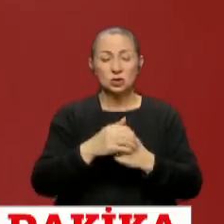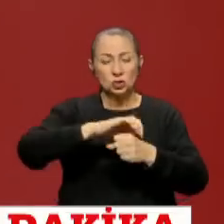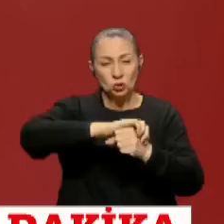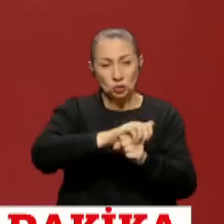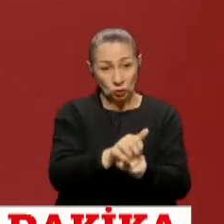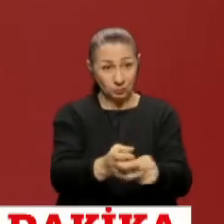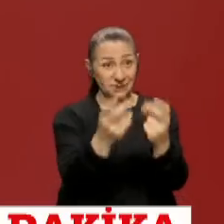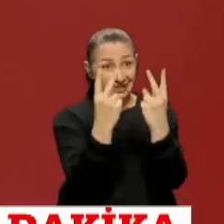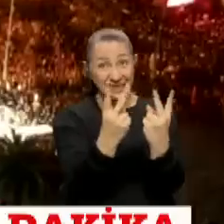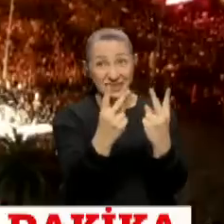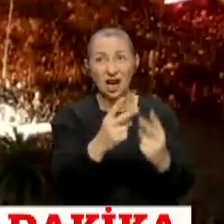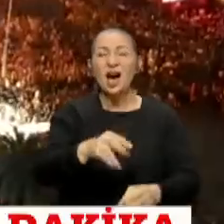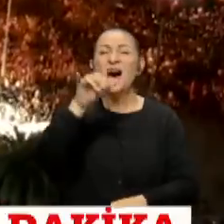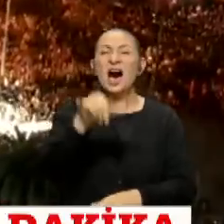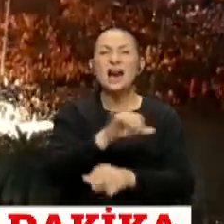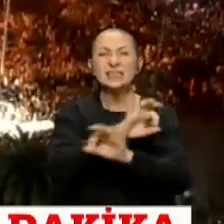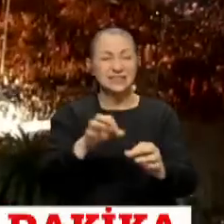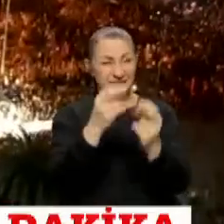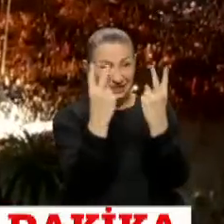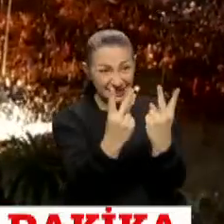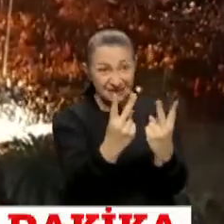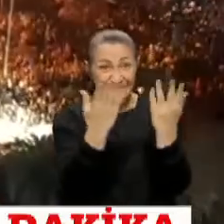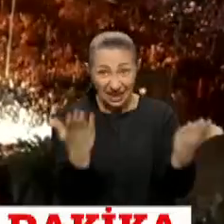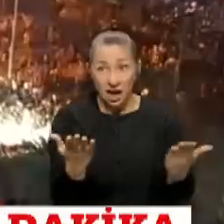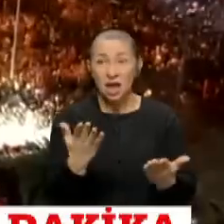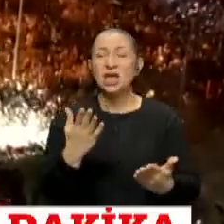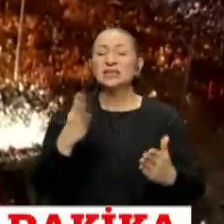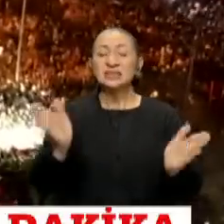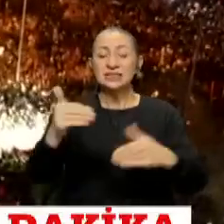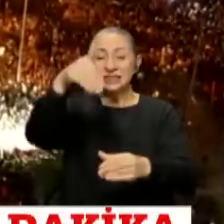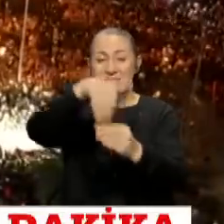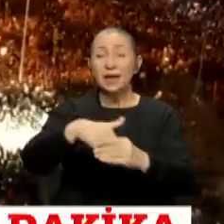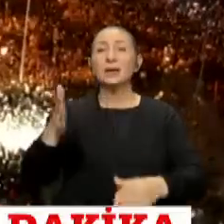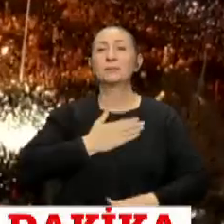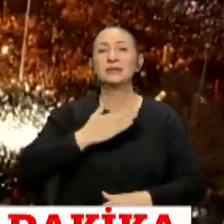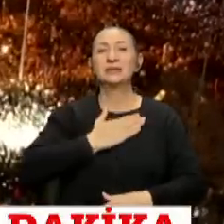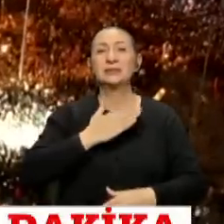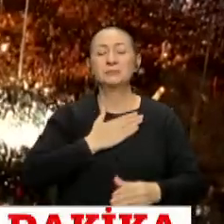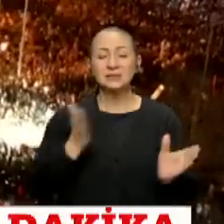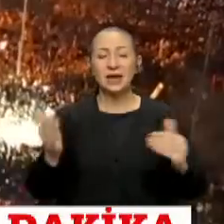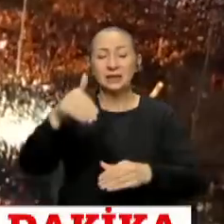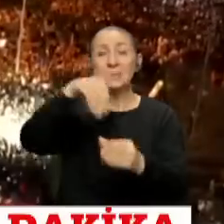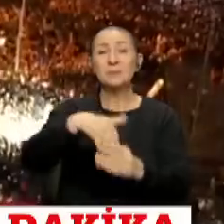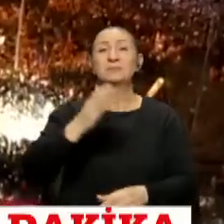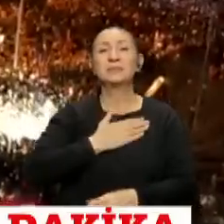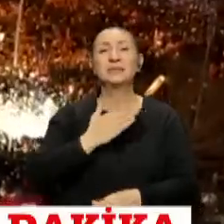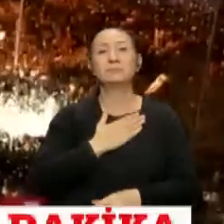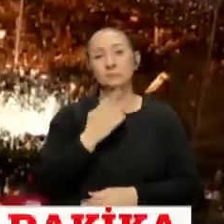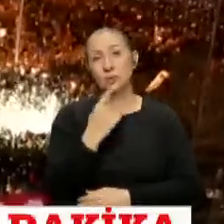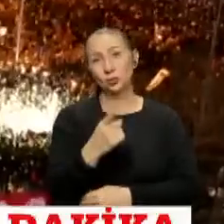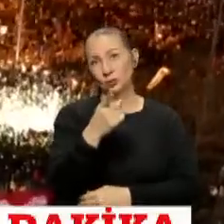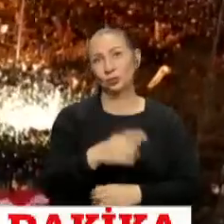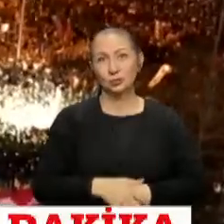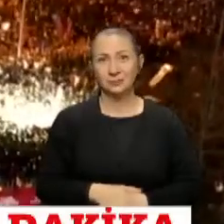zulüm sizinse, haksızlık sizinse sandık bizimdir. Sandık bizimdir.